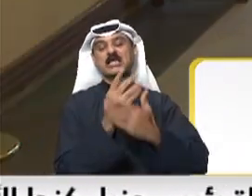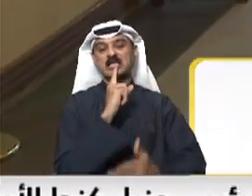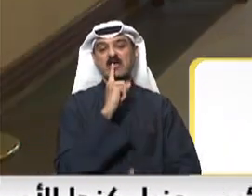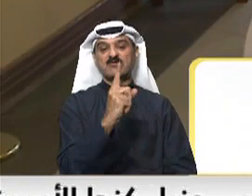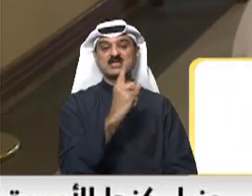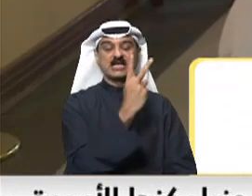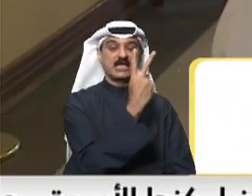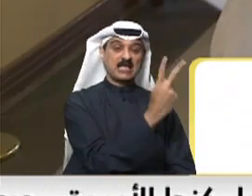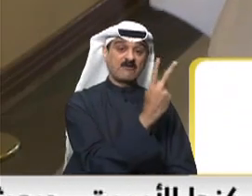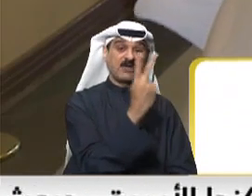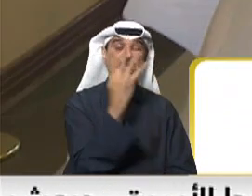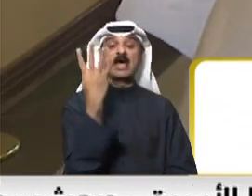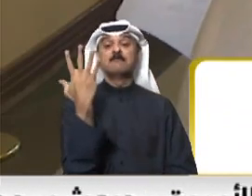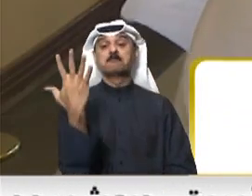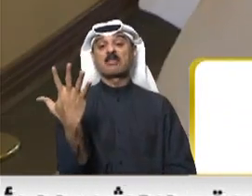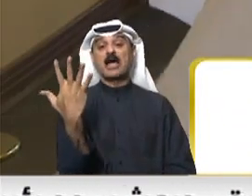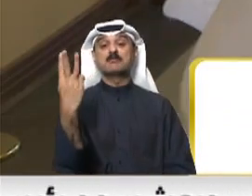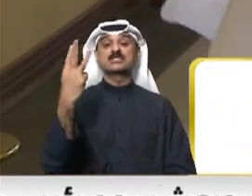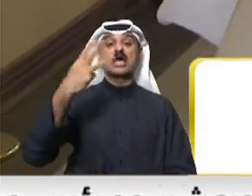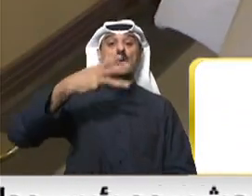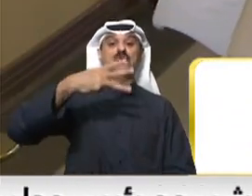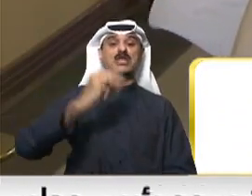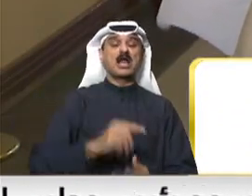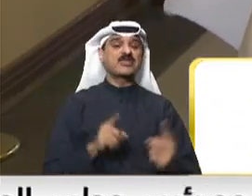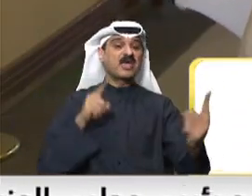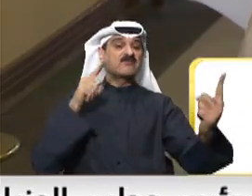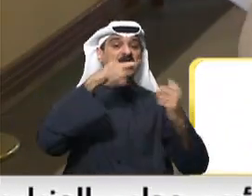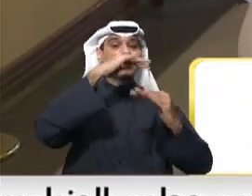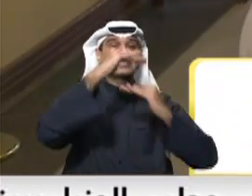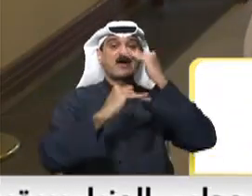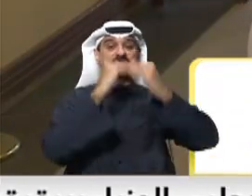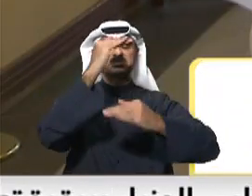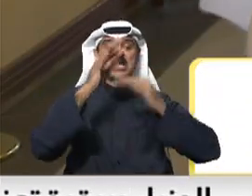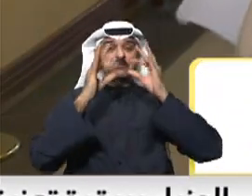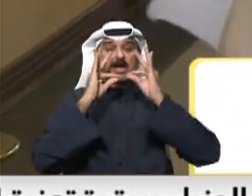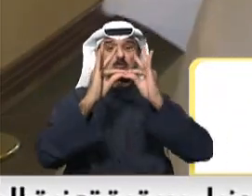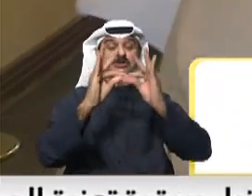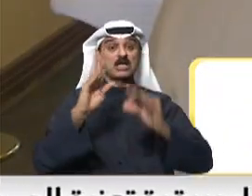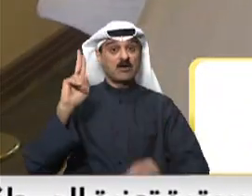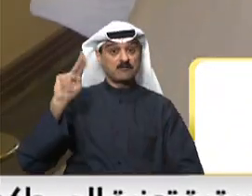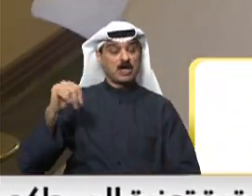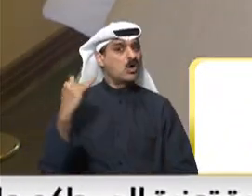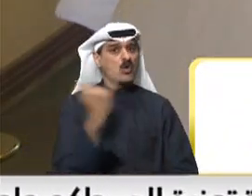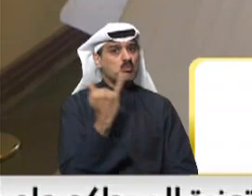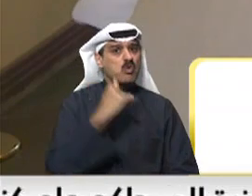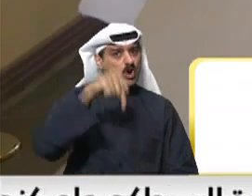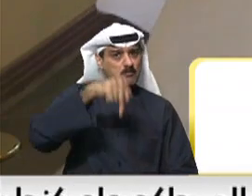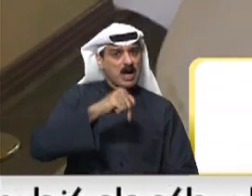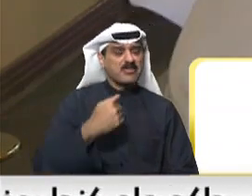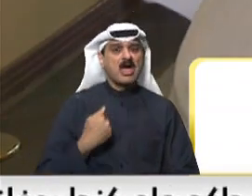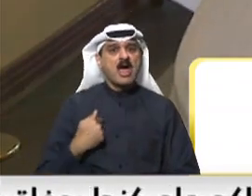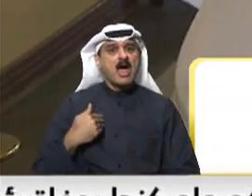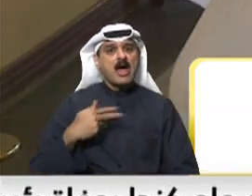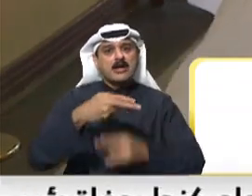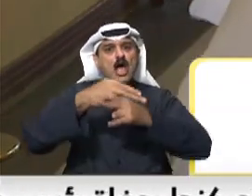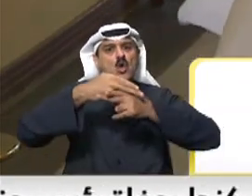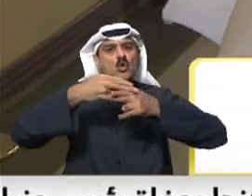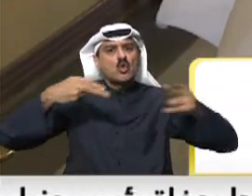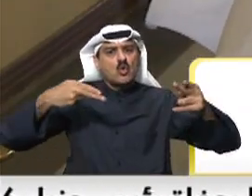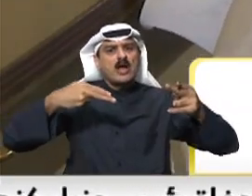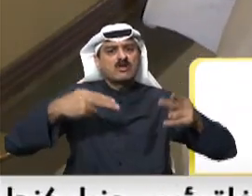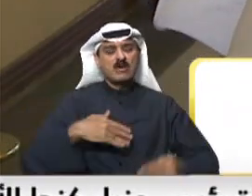2035 رؤية مبنية على أهداف التنمية المستدامة للأمم المتحدة، وأكيد هذا شيء جدا مهم. إحنا كدولة نفس الكويت